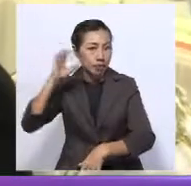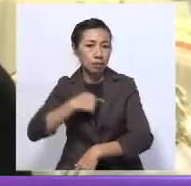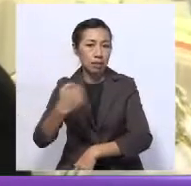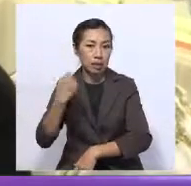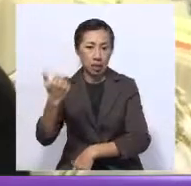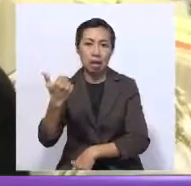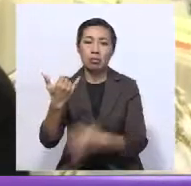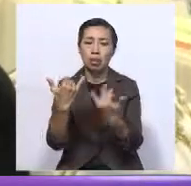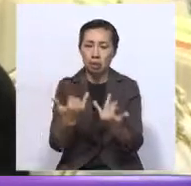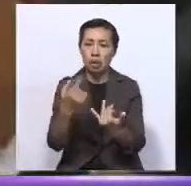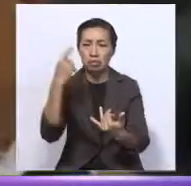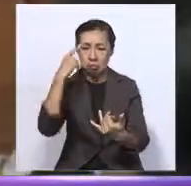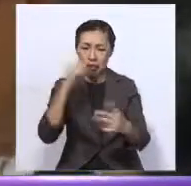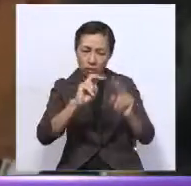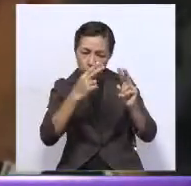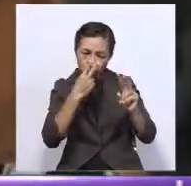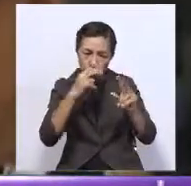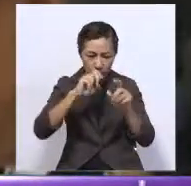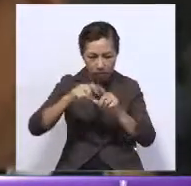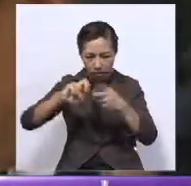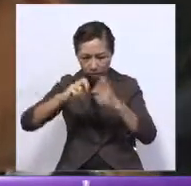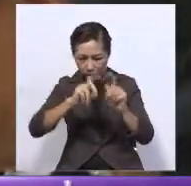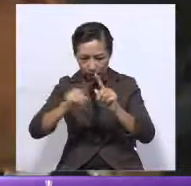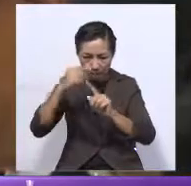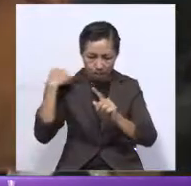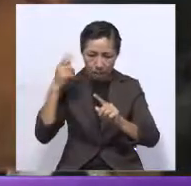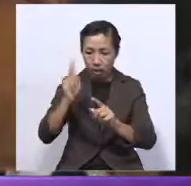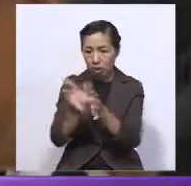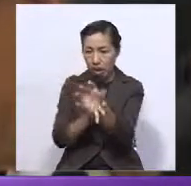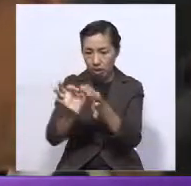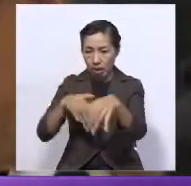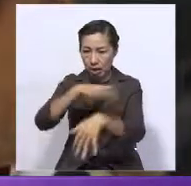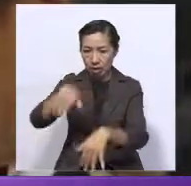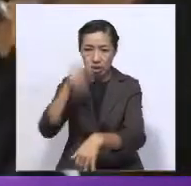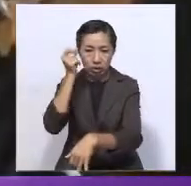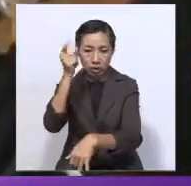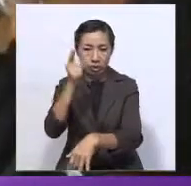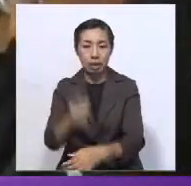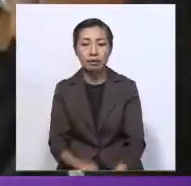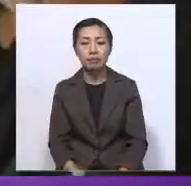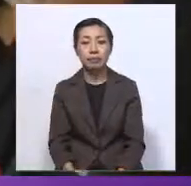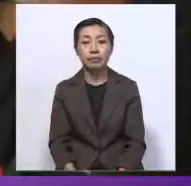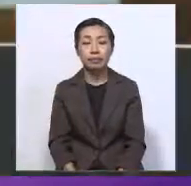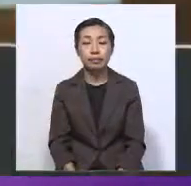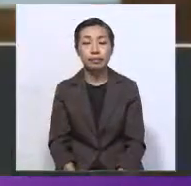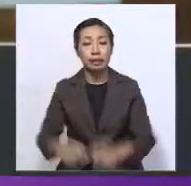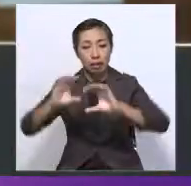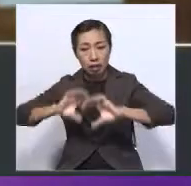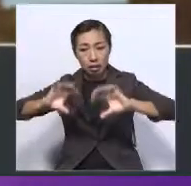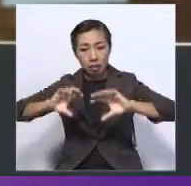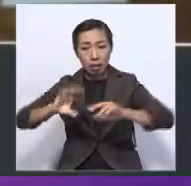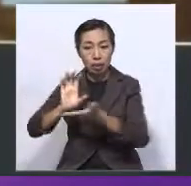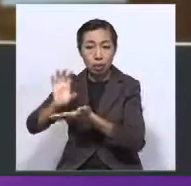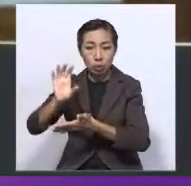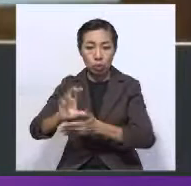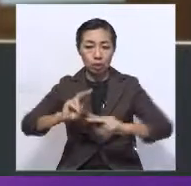ความขัดแย้งในหลายประเด็นซึ่งก็ต้องนำข้อเท็จจริงให้ประชาชนเข้าใจให้ได้ทั้งหมดค่ะส่วนการลงทุนภาครัฐและเอกช